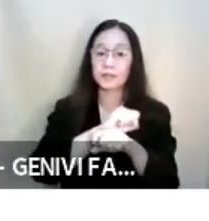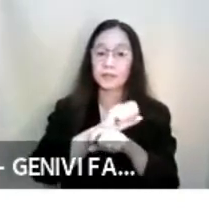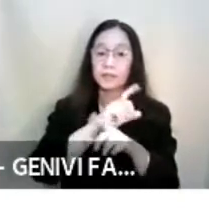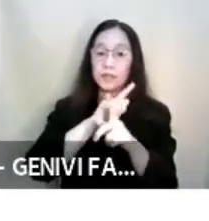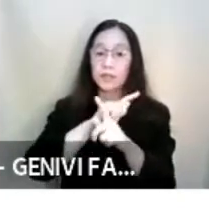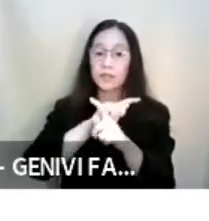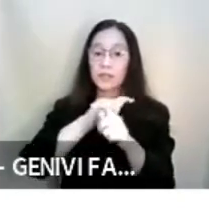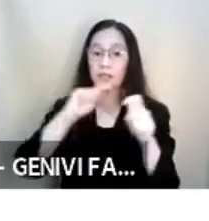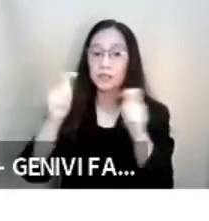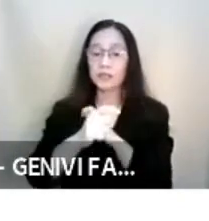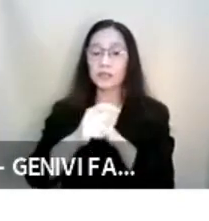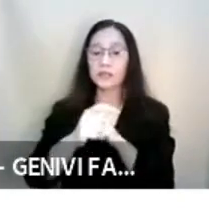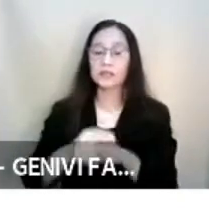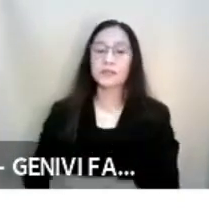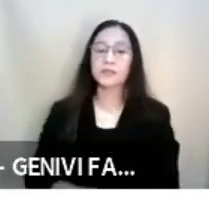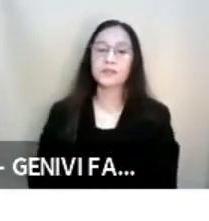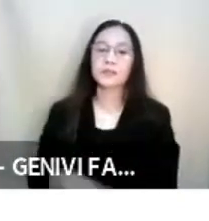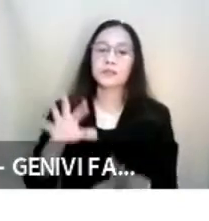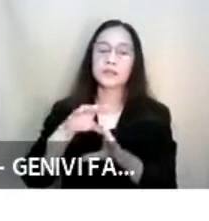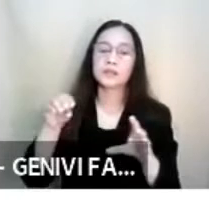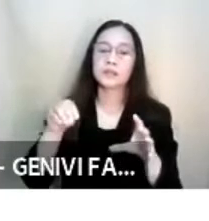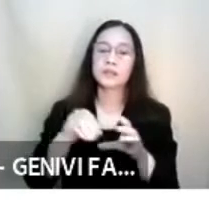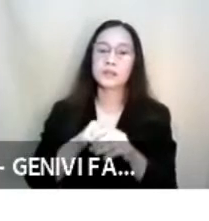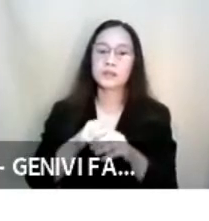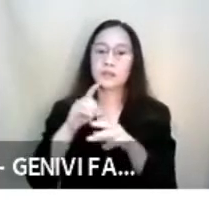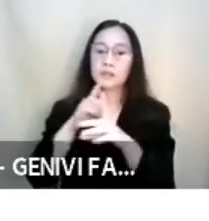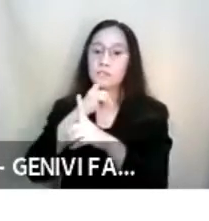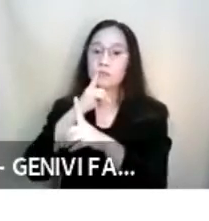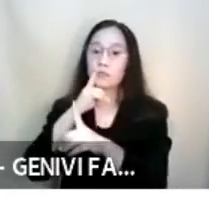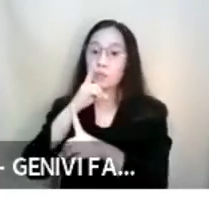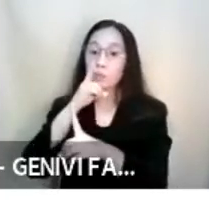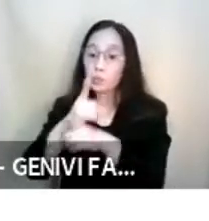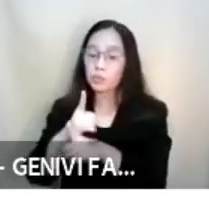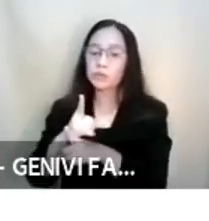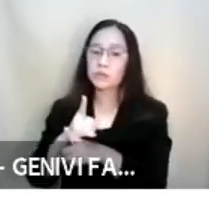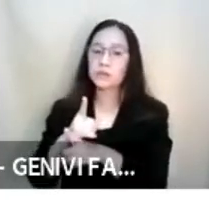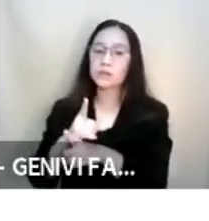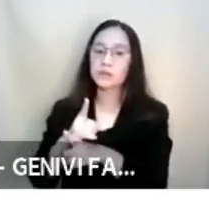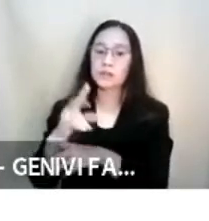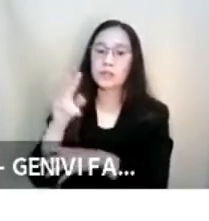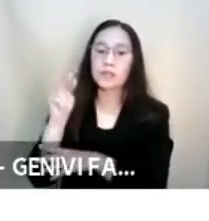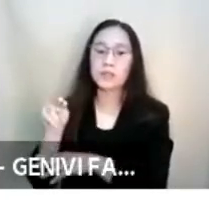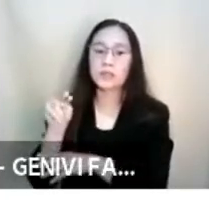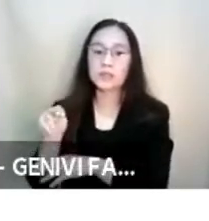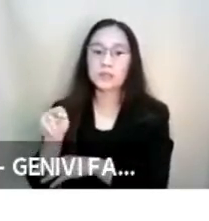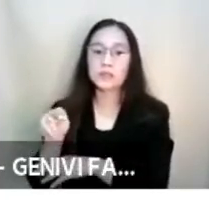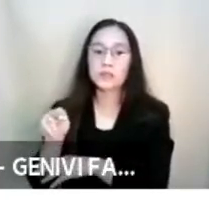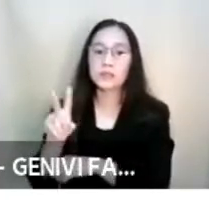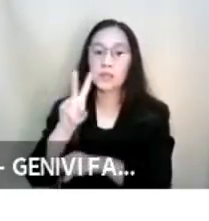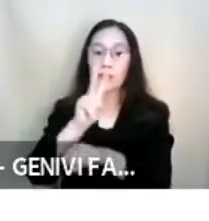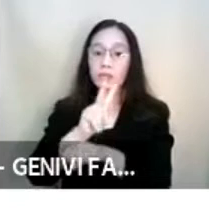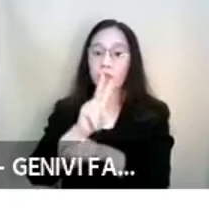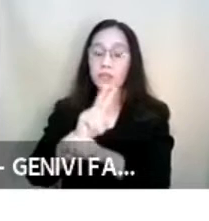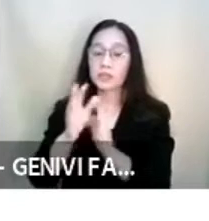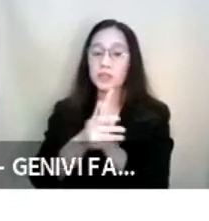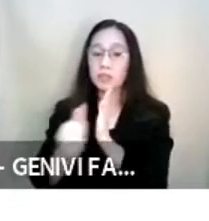dito napapasok yung actual na mga kailangan na occupational and vocational skills.